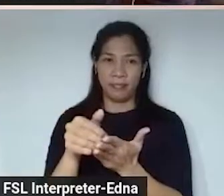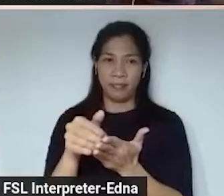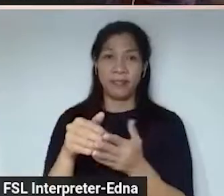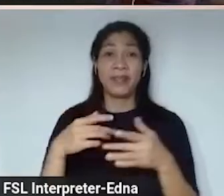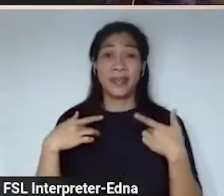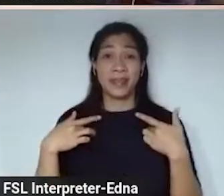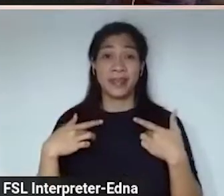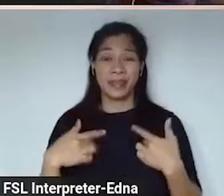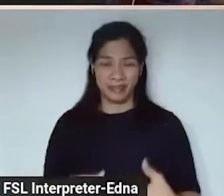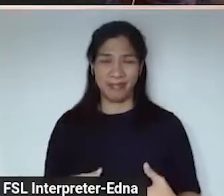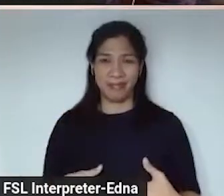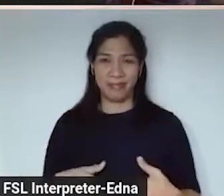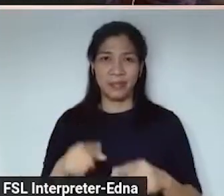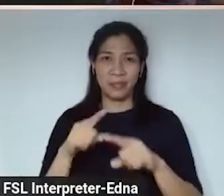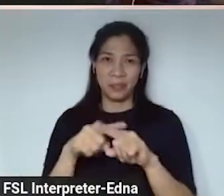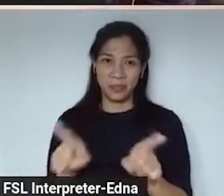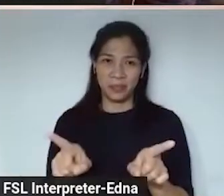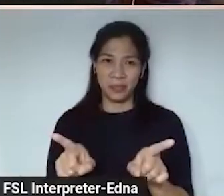pero